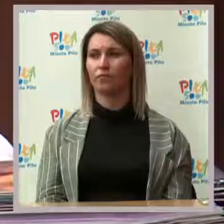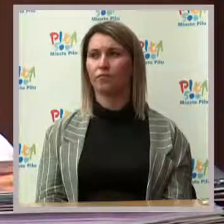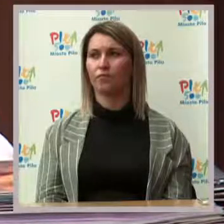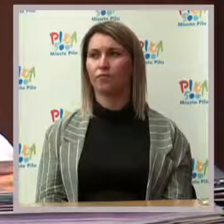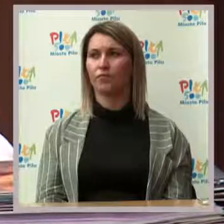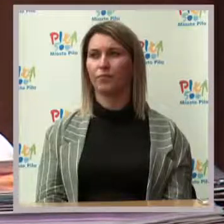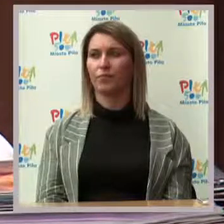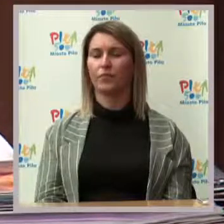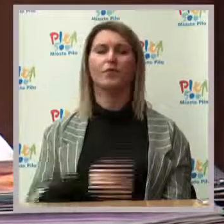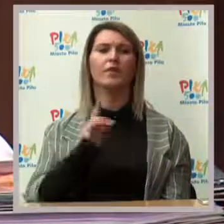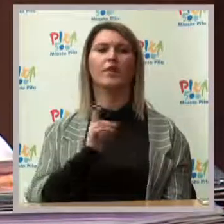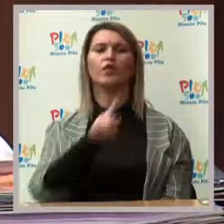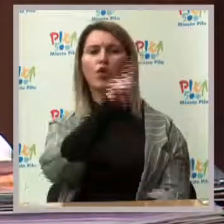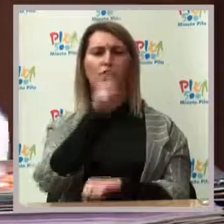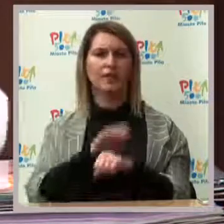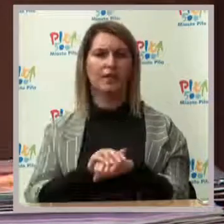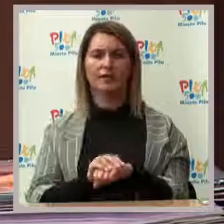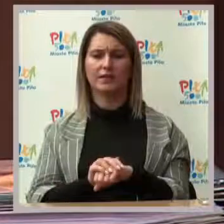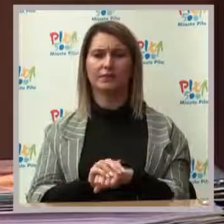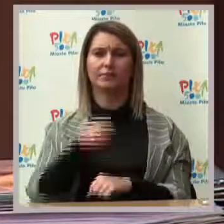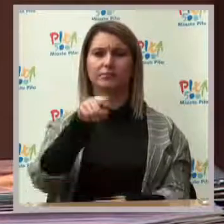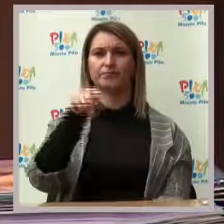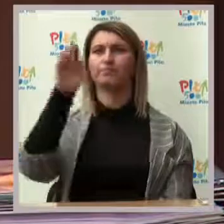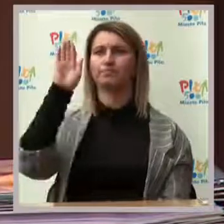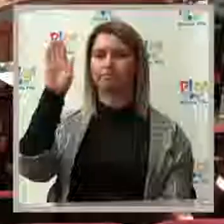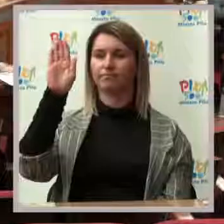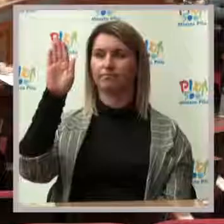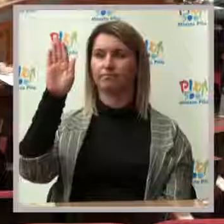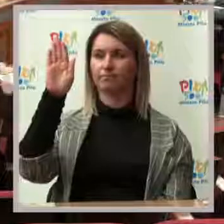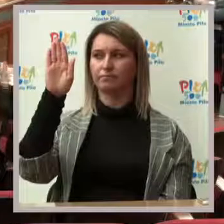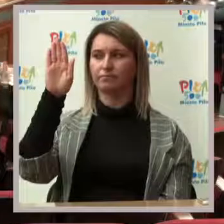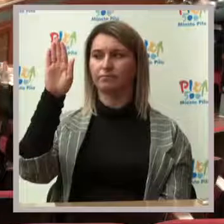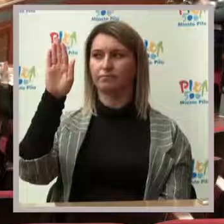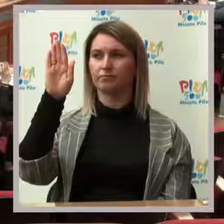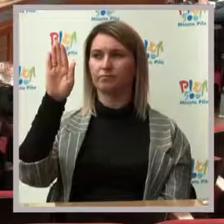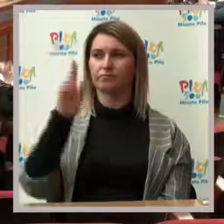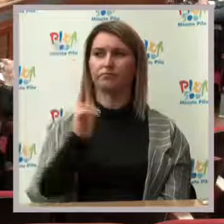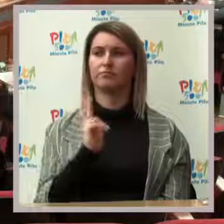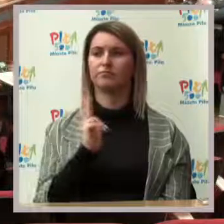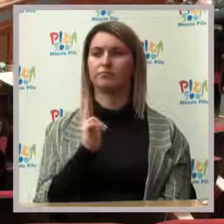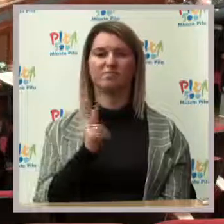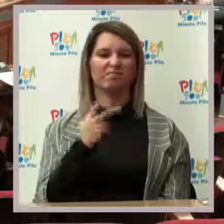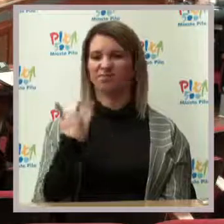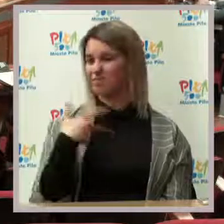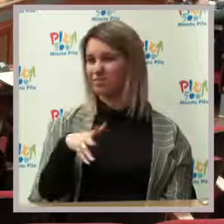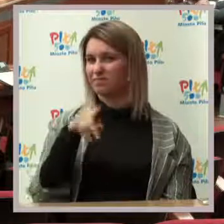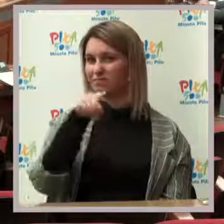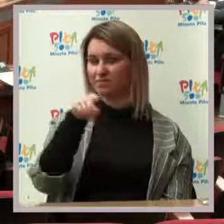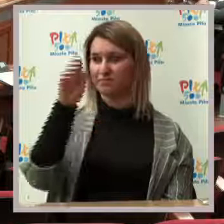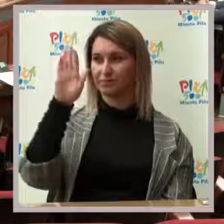Proszę Państwa, kto z Państwa jest za wnioskiem, proszę o podniesienie ręki i naciśnięcie przycisku. Kto jest